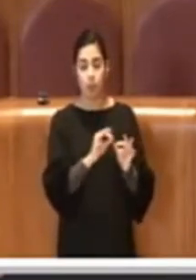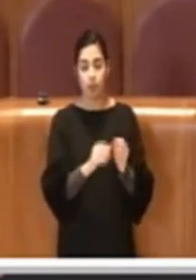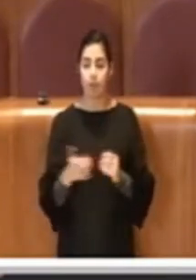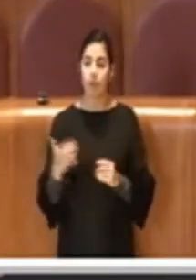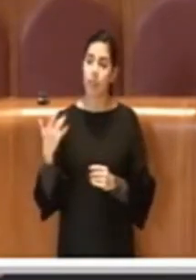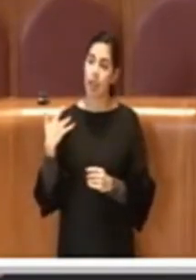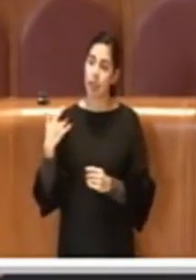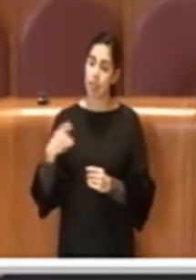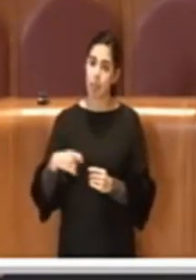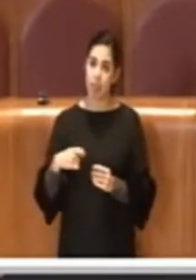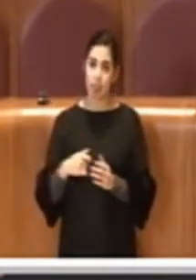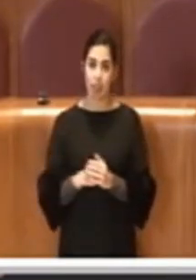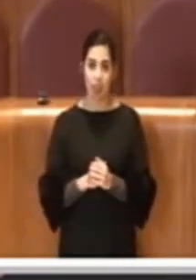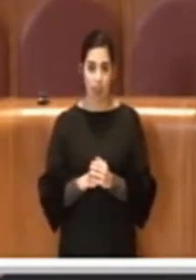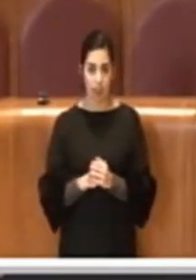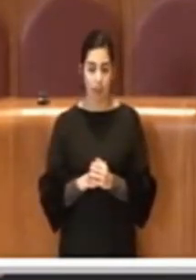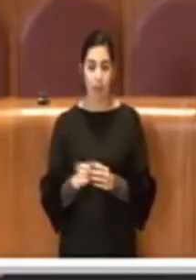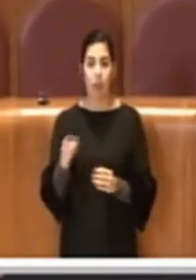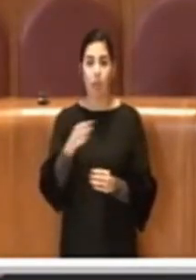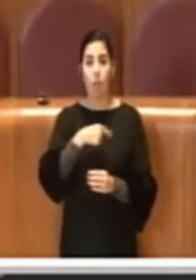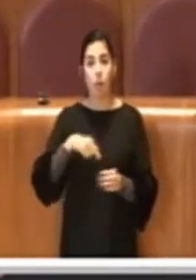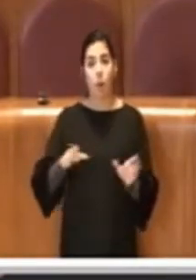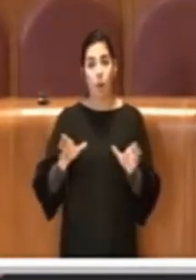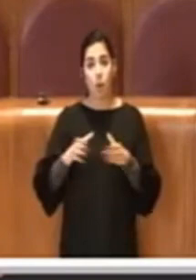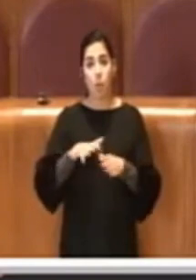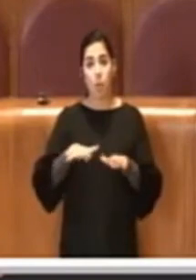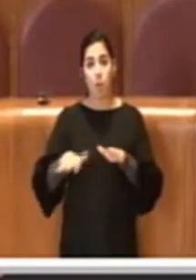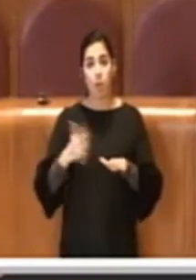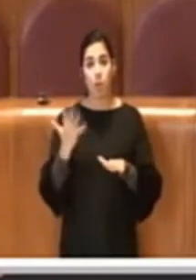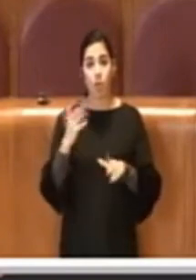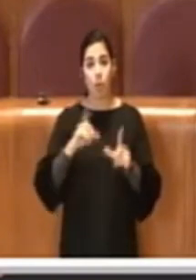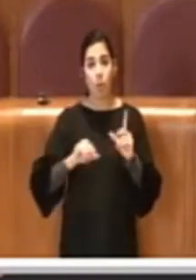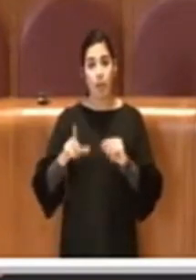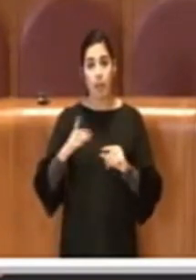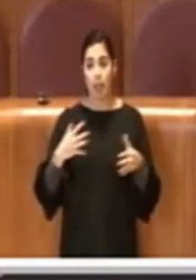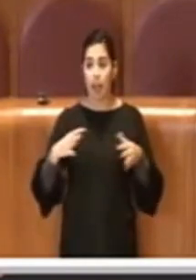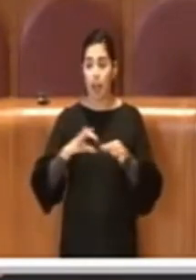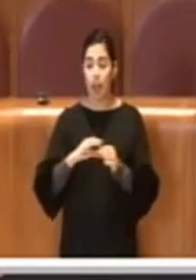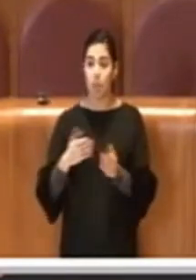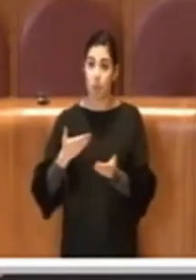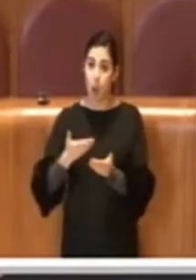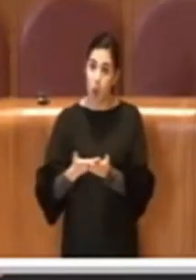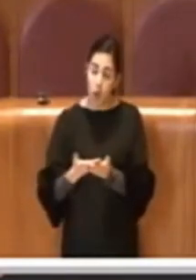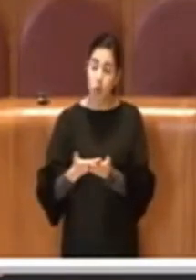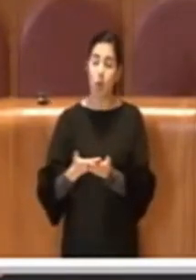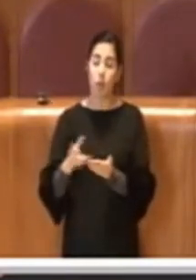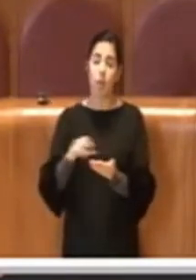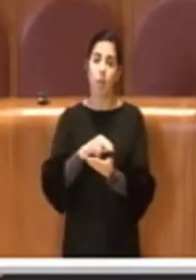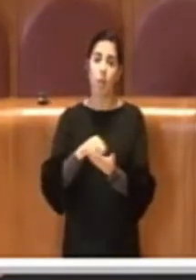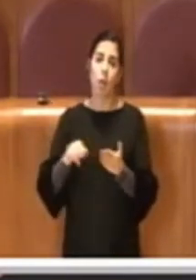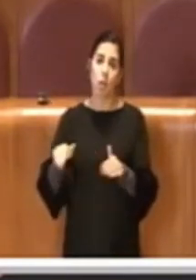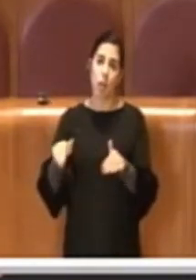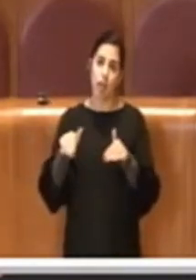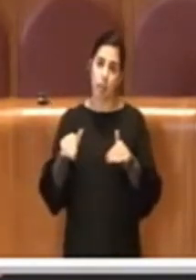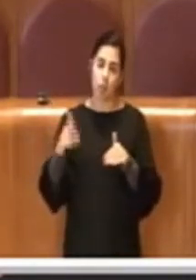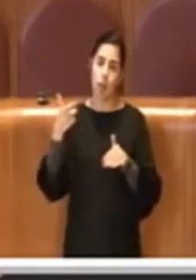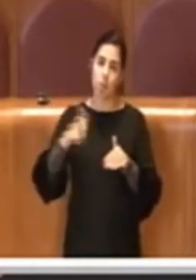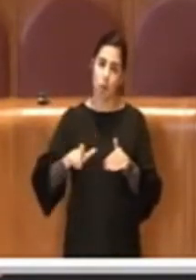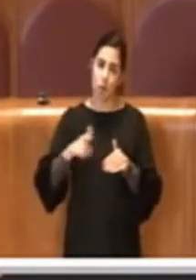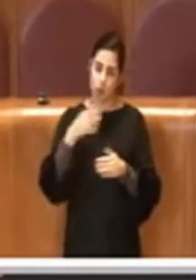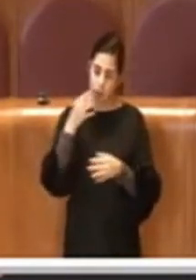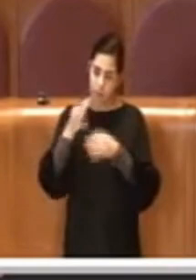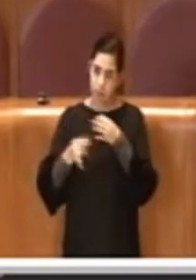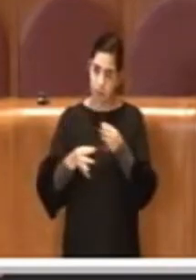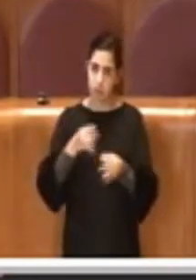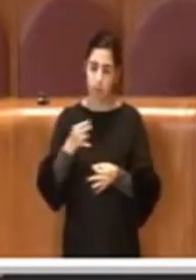Grazie Presidente. Il voto del gruppo Capitolio del Movimento 5 Stelle su questa mozione sarà di astensione per i motivi che vado brevemente ad